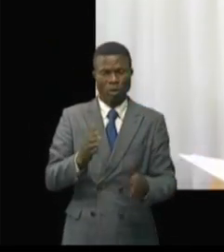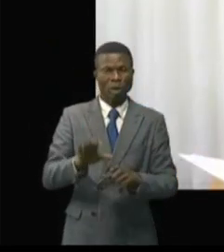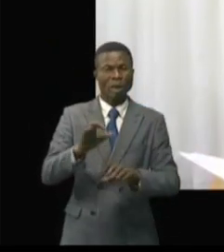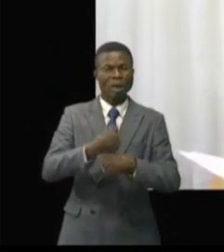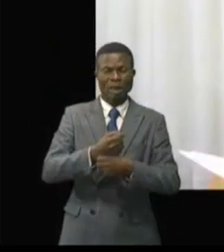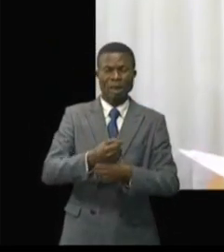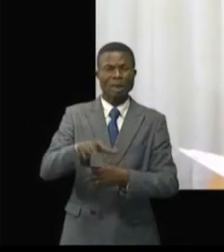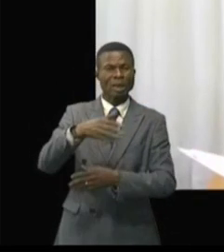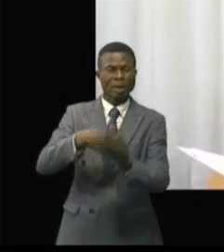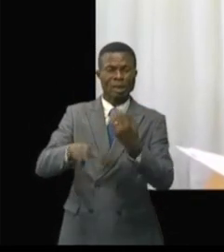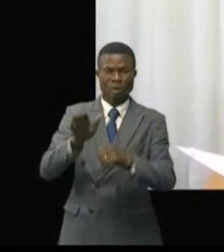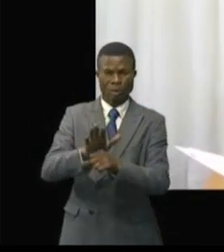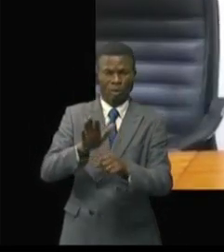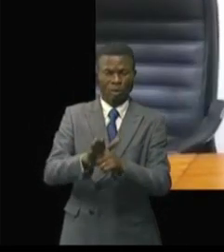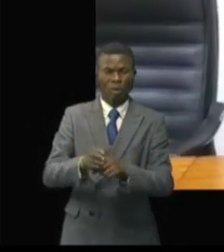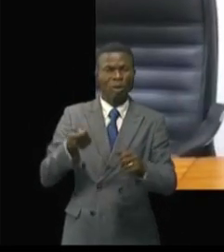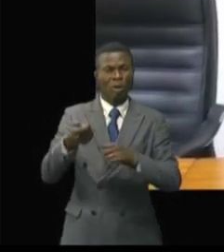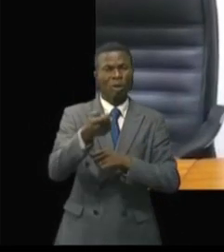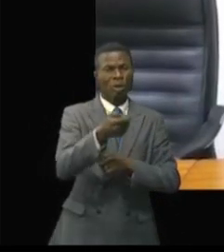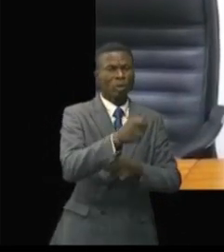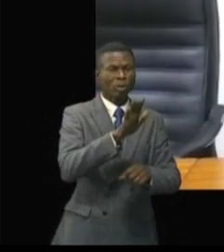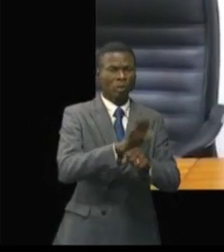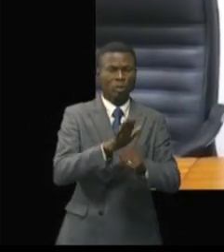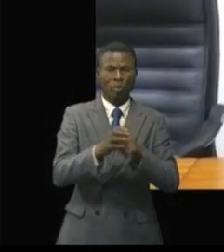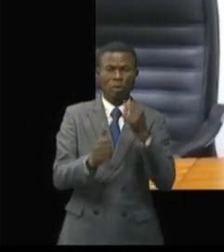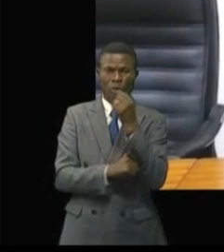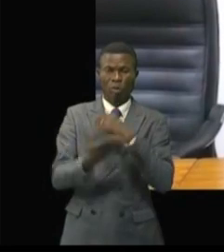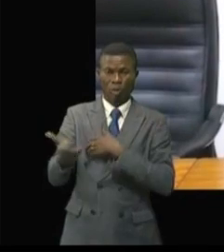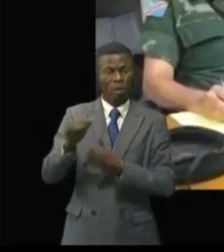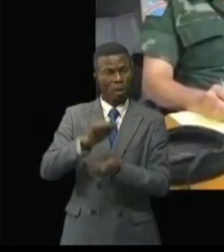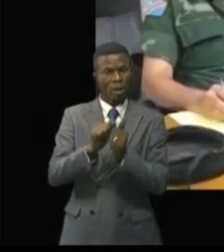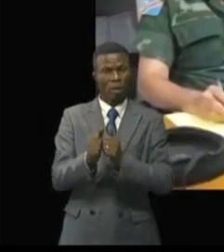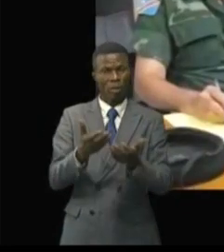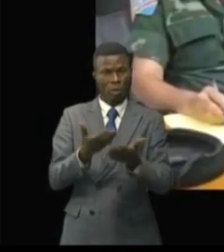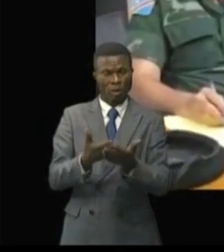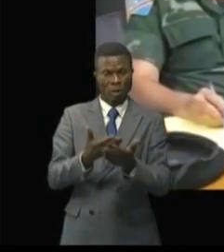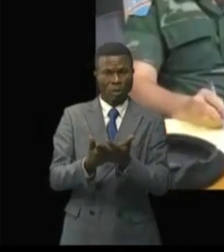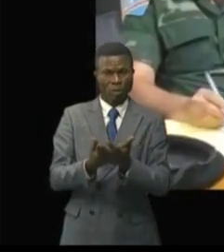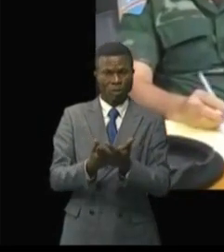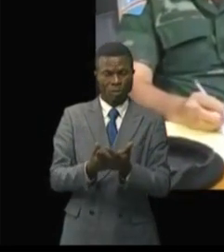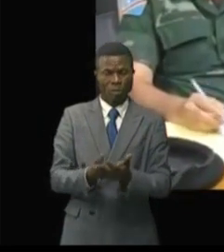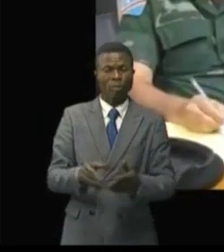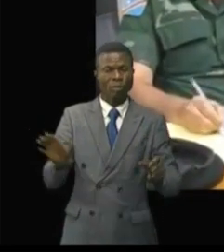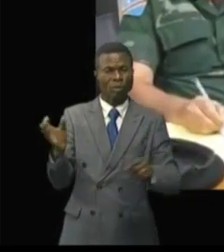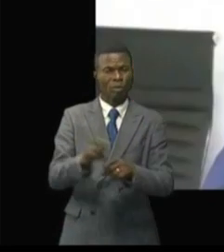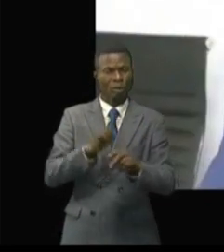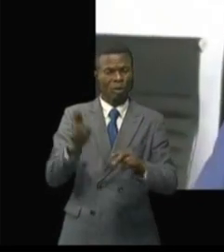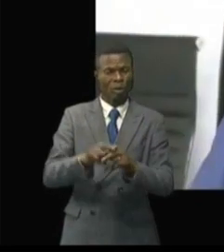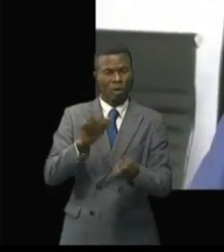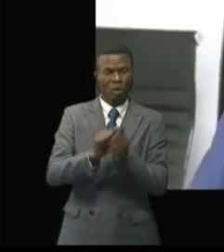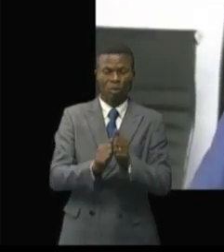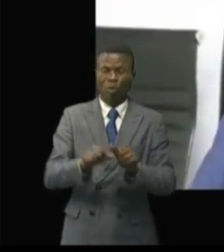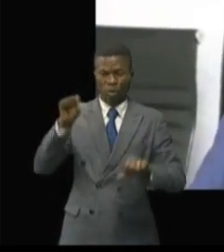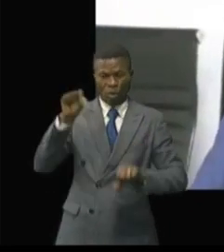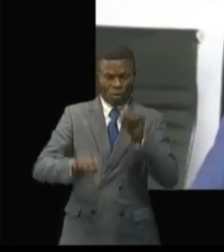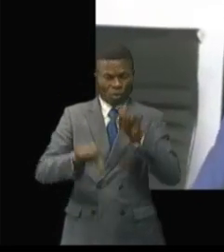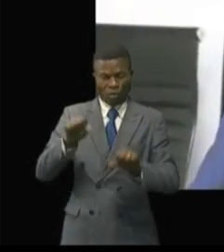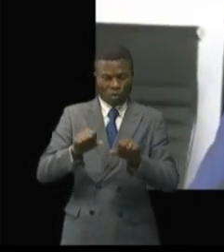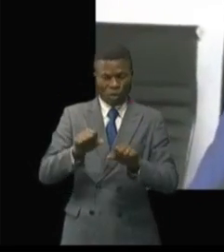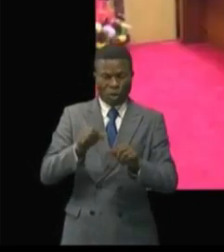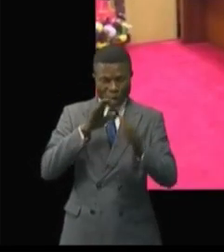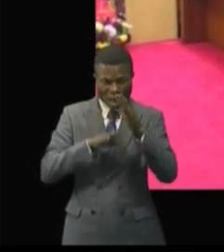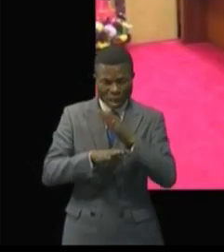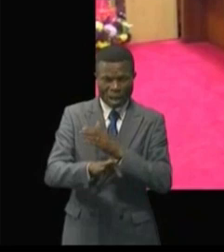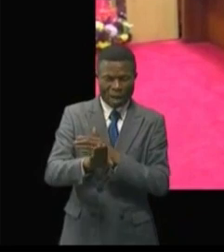ignobles, source de pertes en vies humaines. Cette situation corrobore avec une main noire manipulatrice, une façon certes